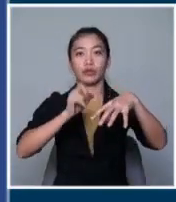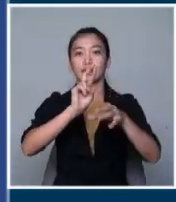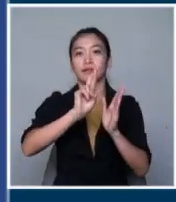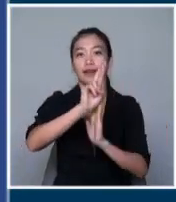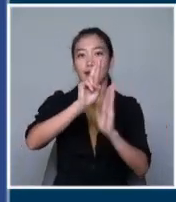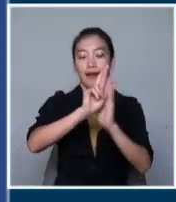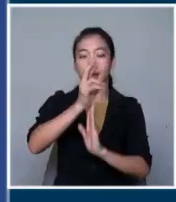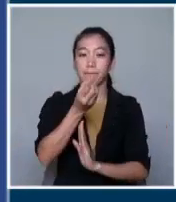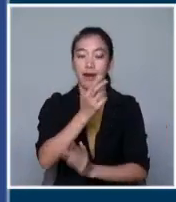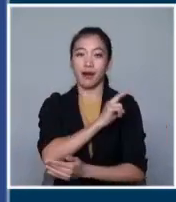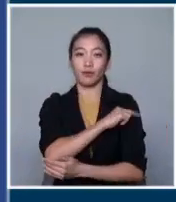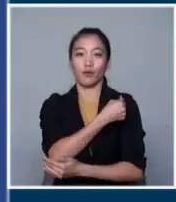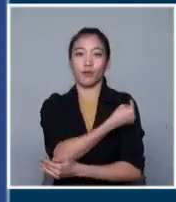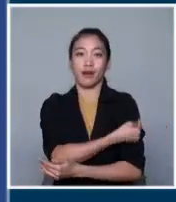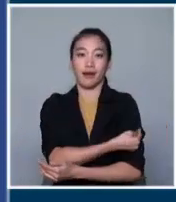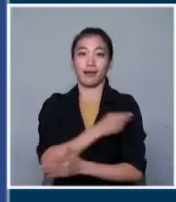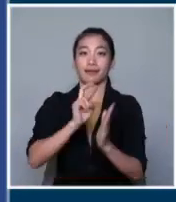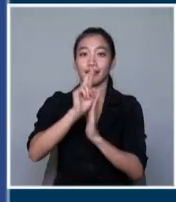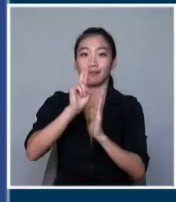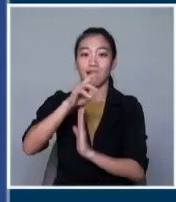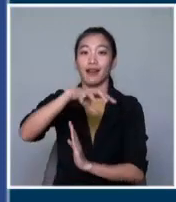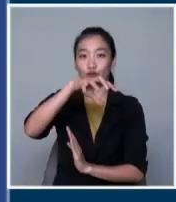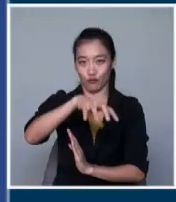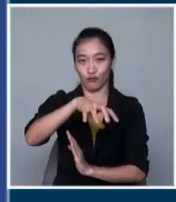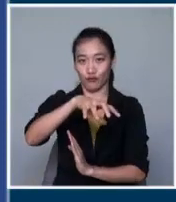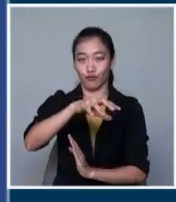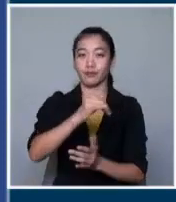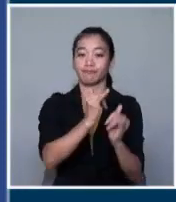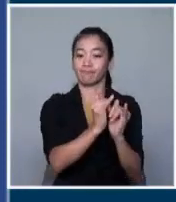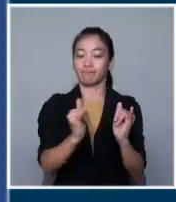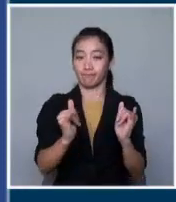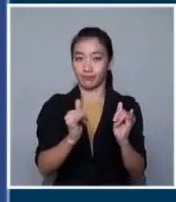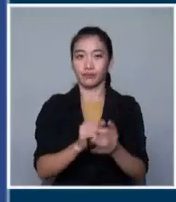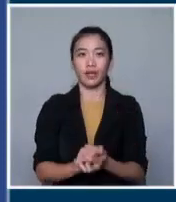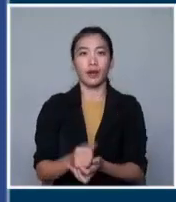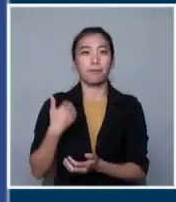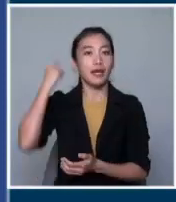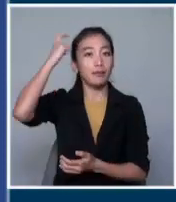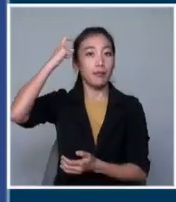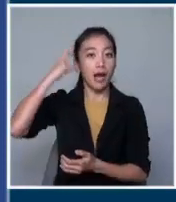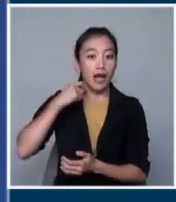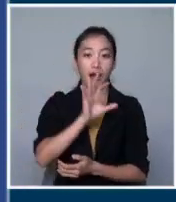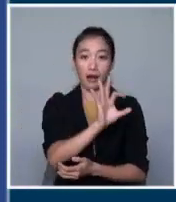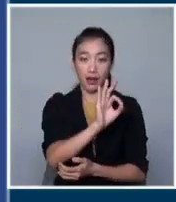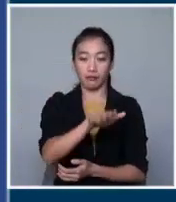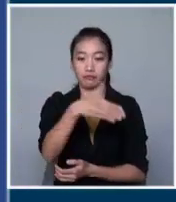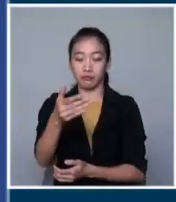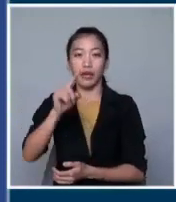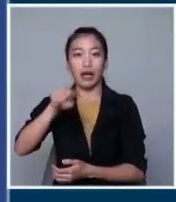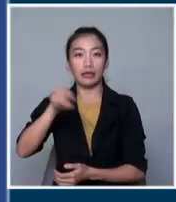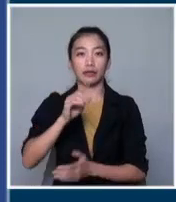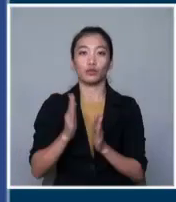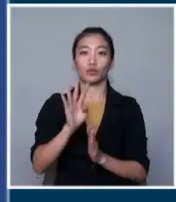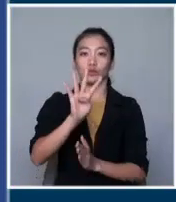ก็อยู่ที่โรงพยาบาลเชียงรายประชานุเคราะห์ครับนอกจากเงินมาแล้วนะครับก็มีผู้ป่วยที่เดินทางกลับมาจากสหราชอาณาจักร 4